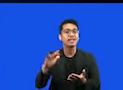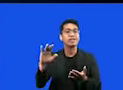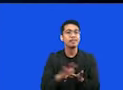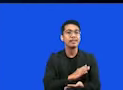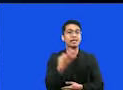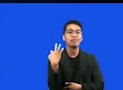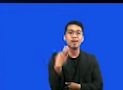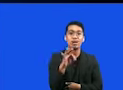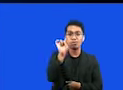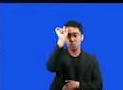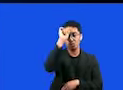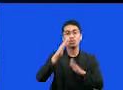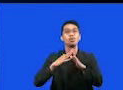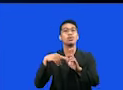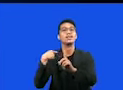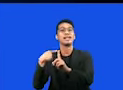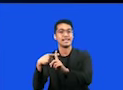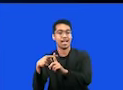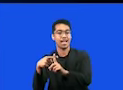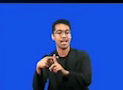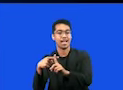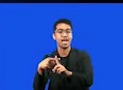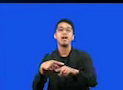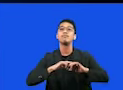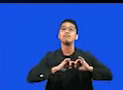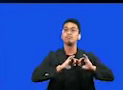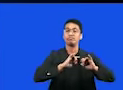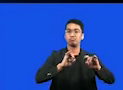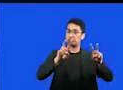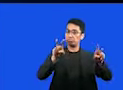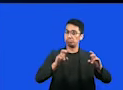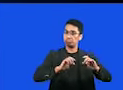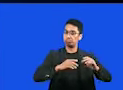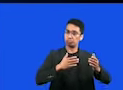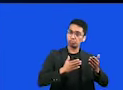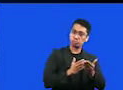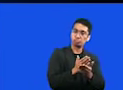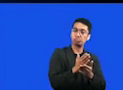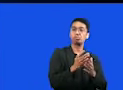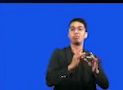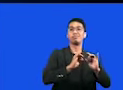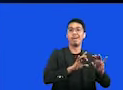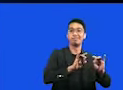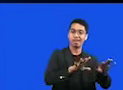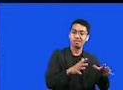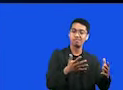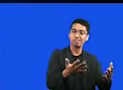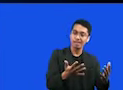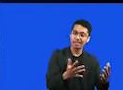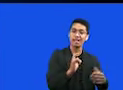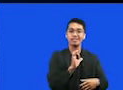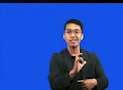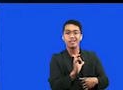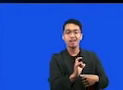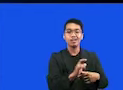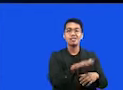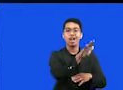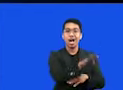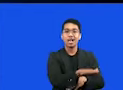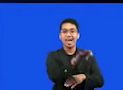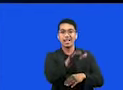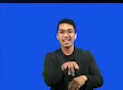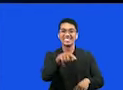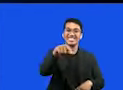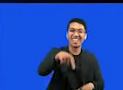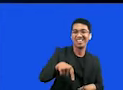pastoral untuk pemasaran untuk Bagaimana sih kita ee mendekati anak-anak yang sekarang